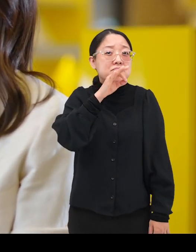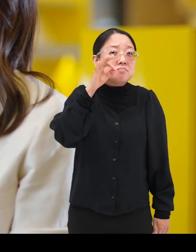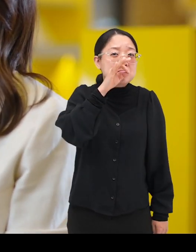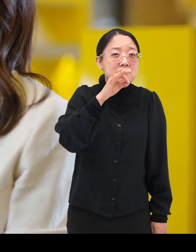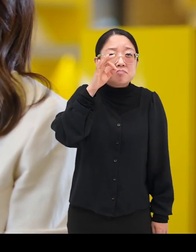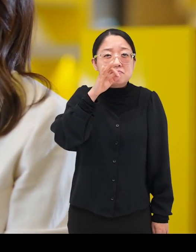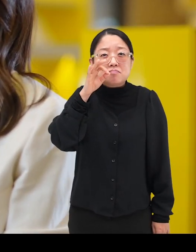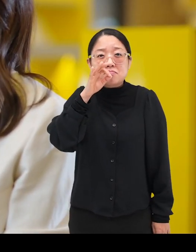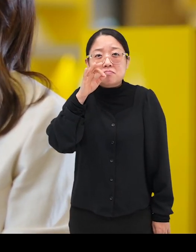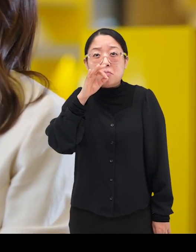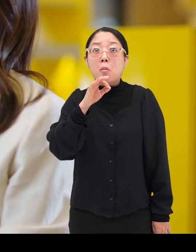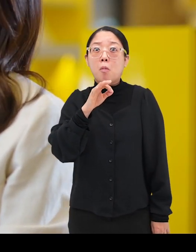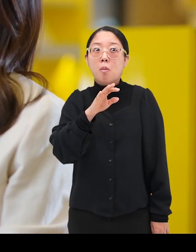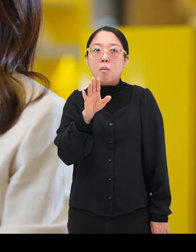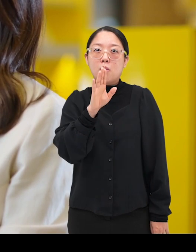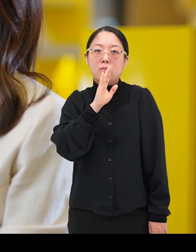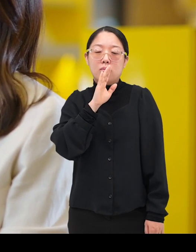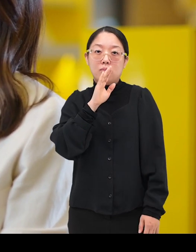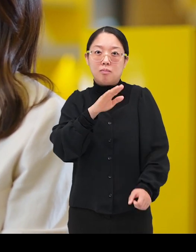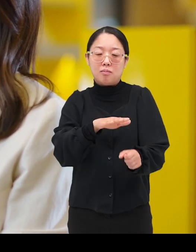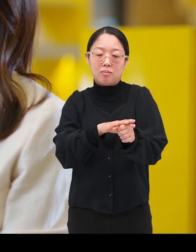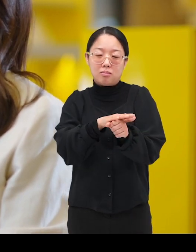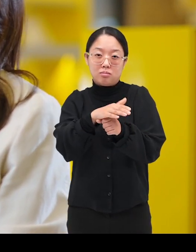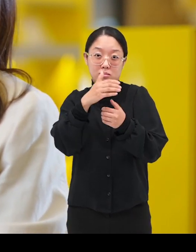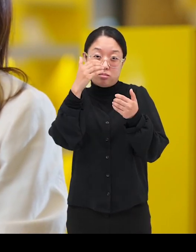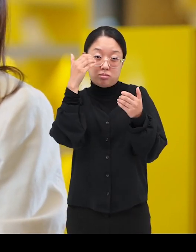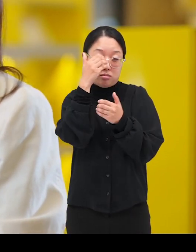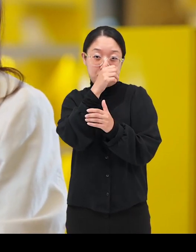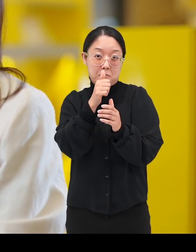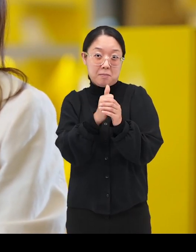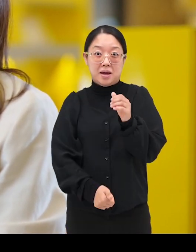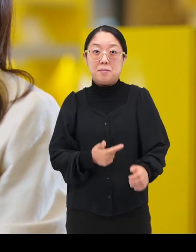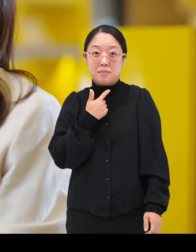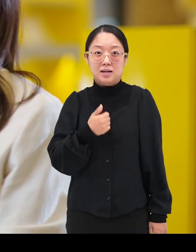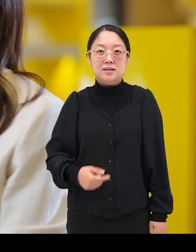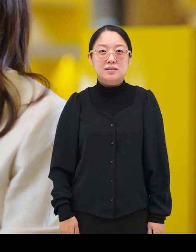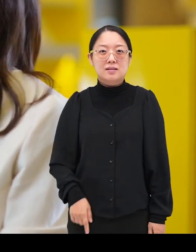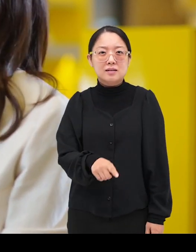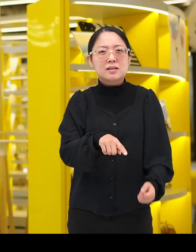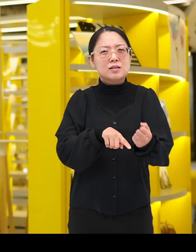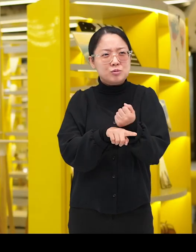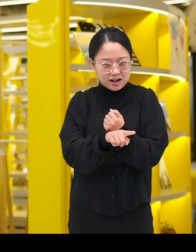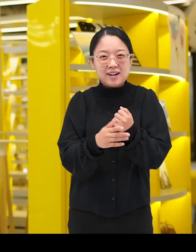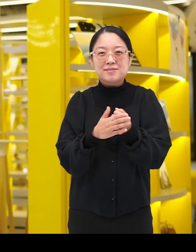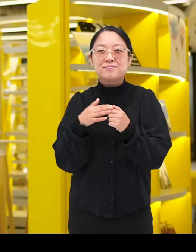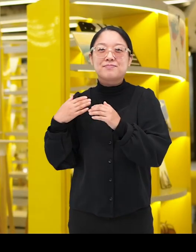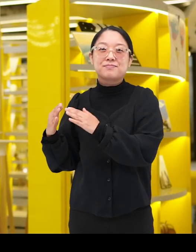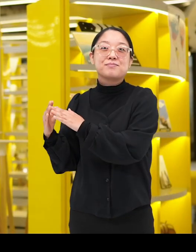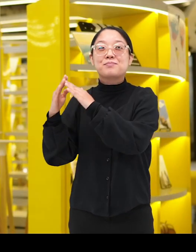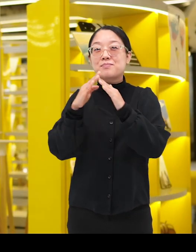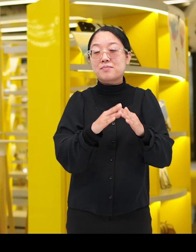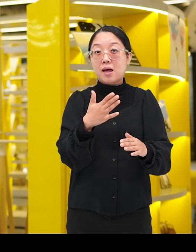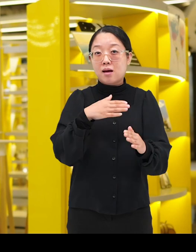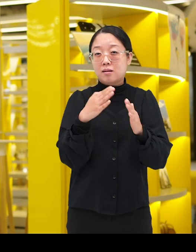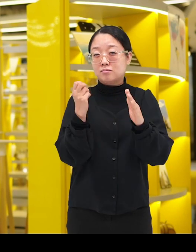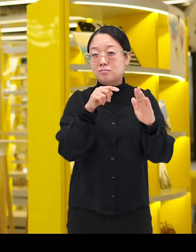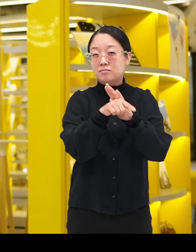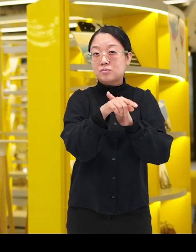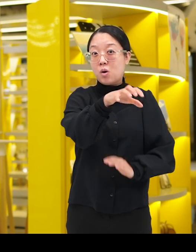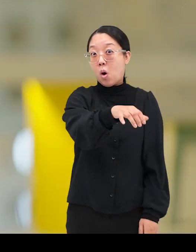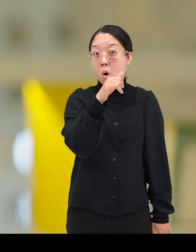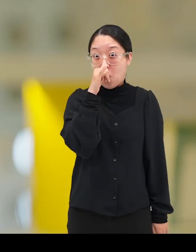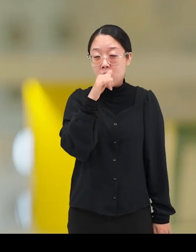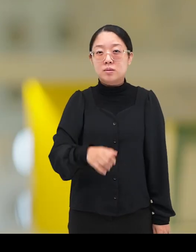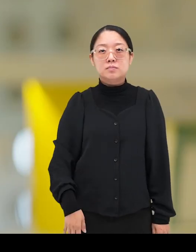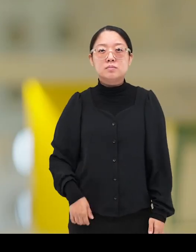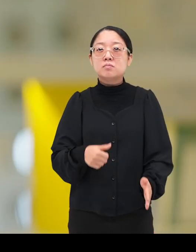한번 돌아봤는데, 그날 바로 이 동네와 사랑에 빠져버렸어요. 그 이유가 이곳에 와서 제가 단골 가게가